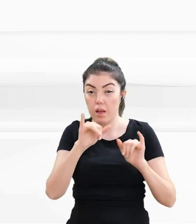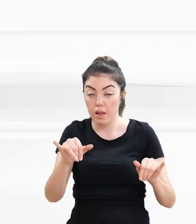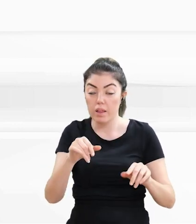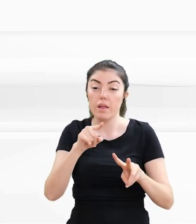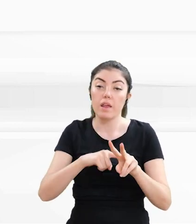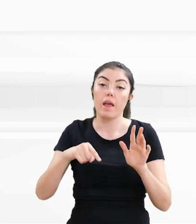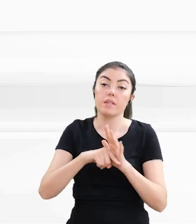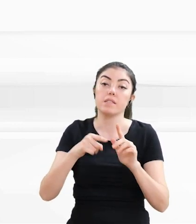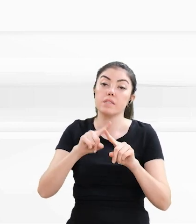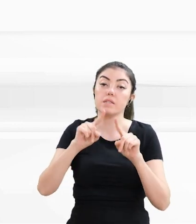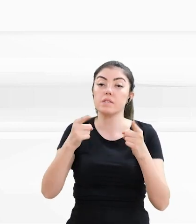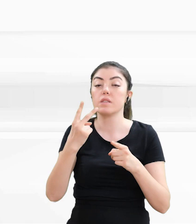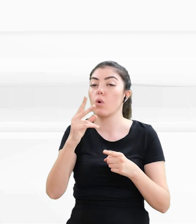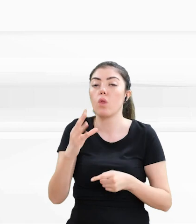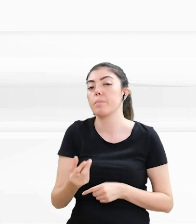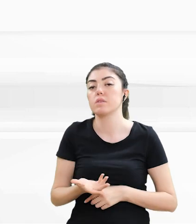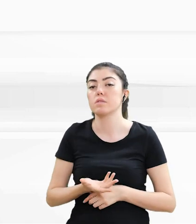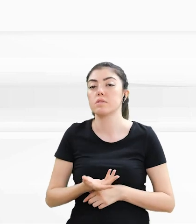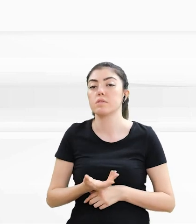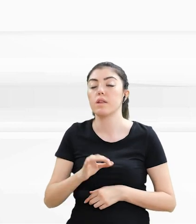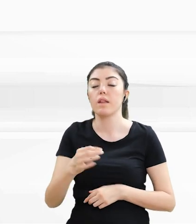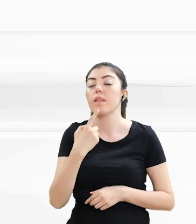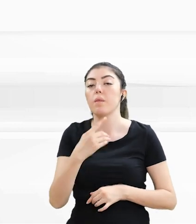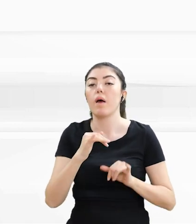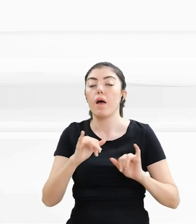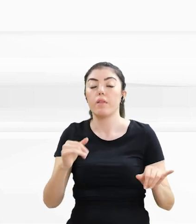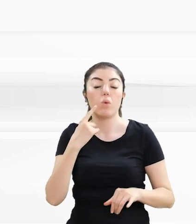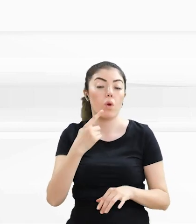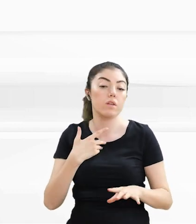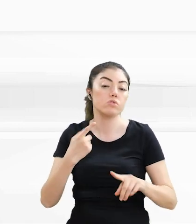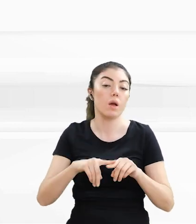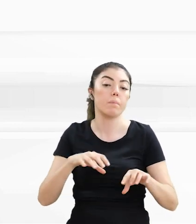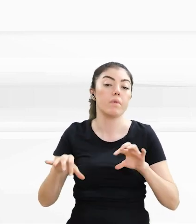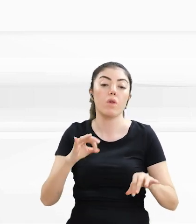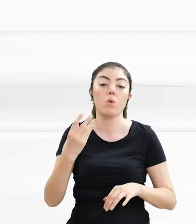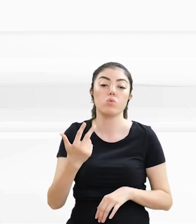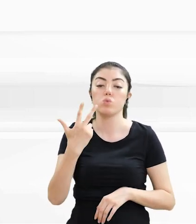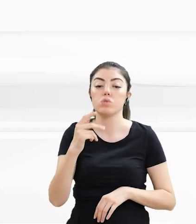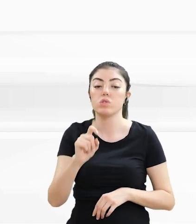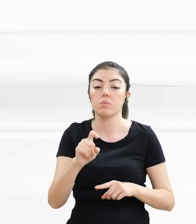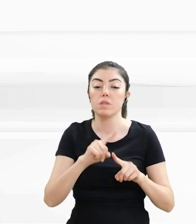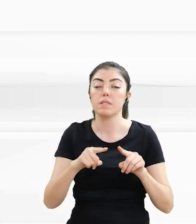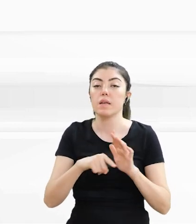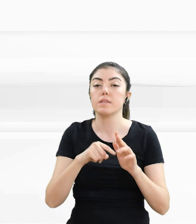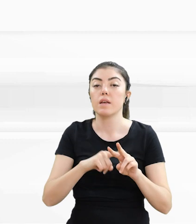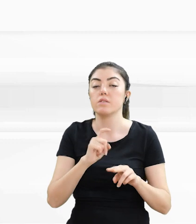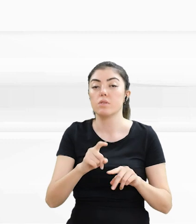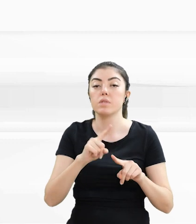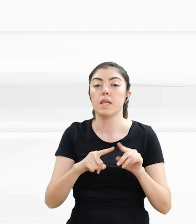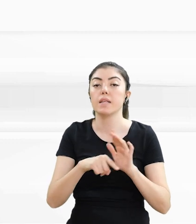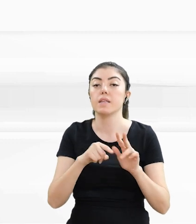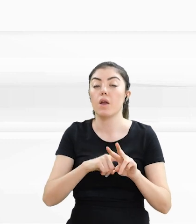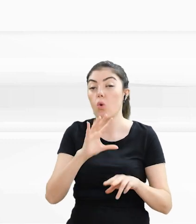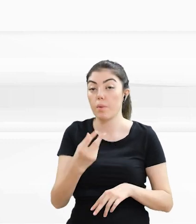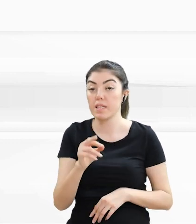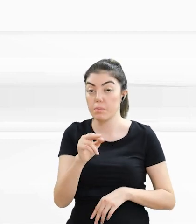ye Eksiksin Kalesi de olabilir E o zaman ne olmuş oldu Bunun aynı zamanda çarpanları üç çarpı eksiye çarpıp